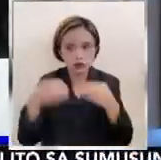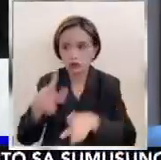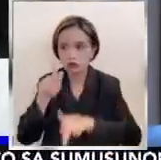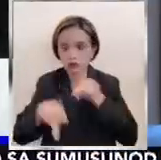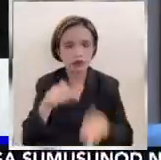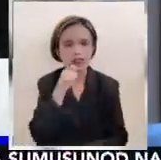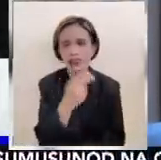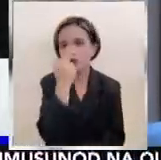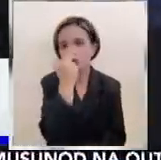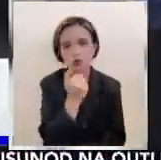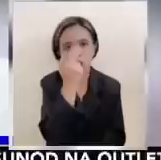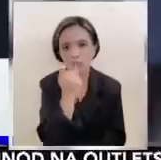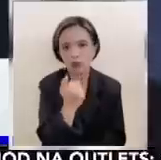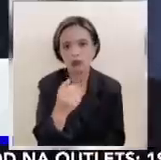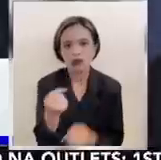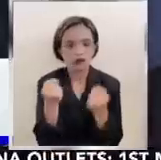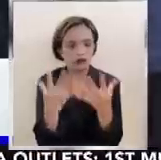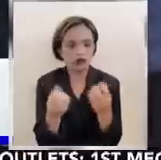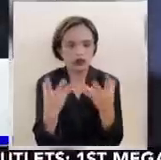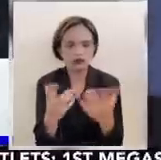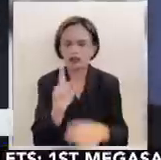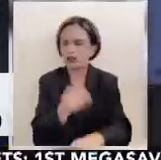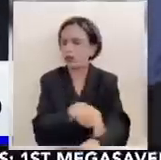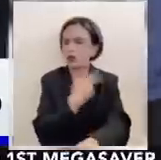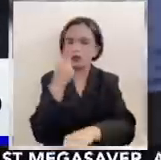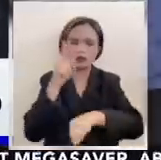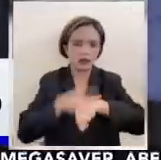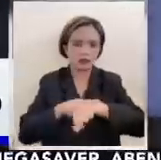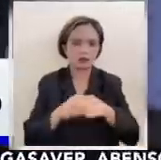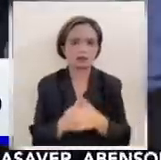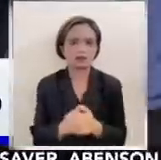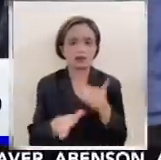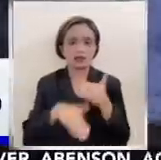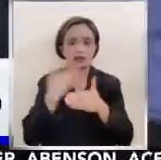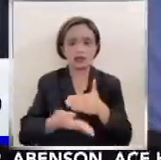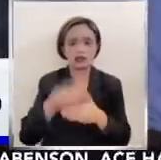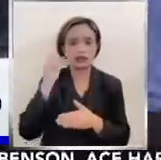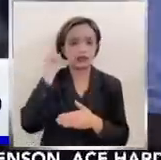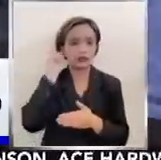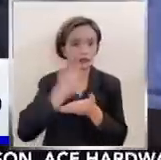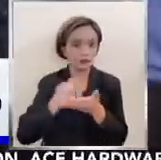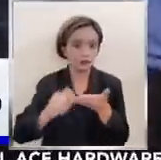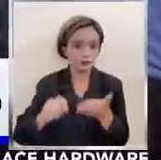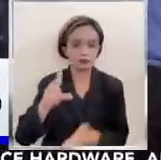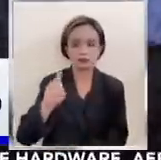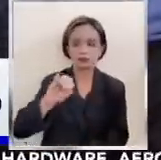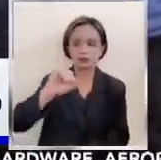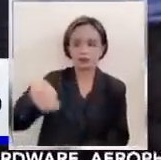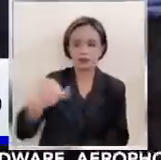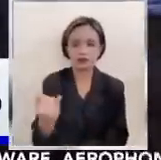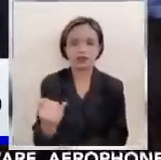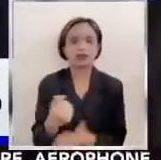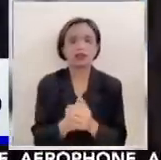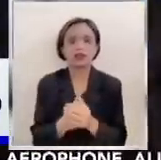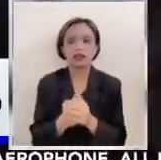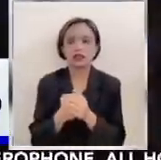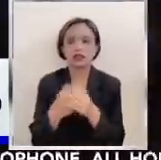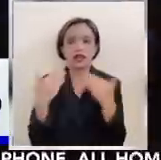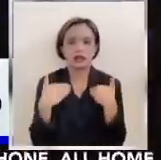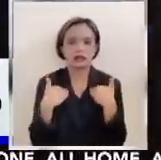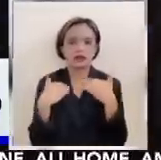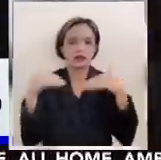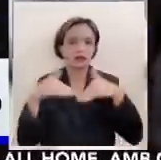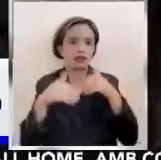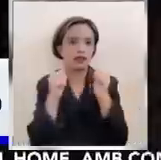tapos sa tagal na po ng panahon. Si Justice Secretary Jesus Crispin Remulla nagpa-briefing na sa NBI, CIDG at sa